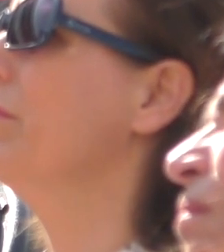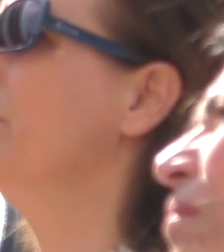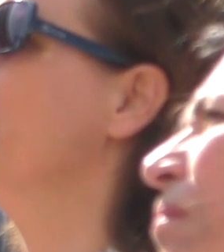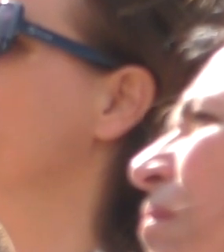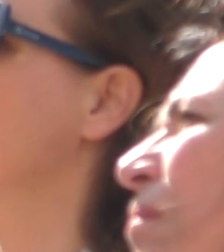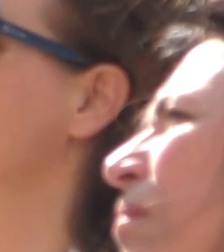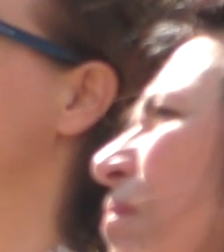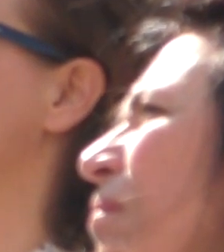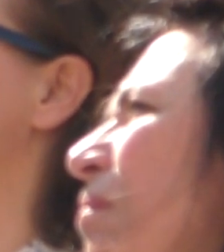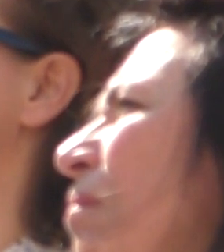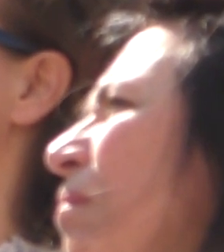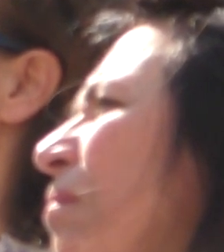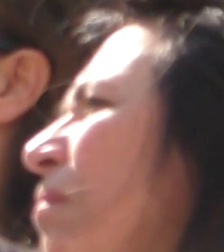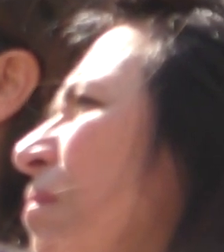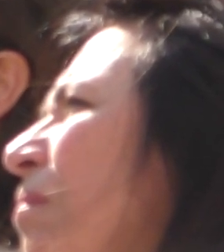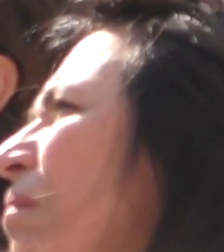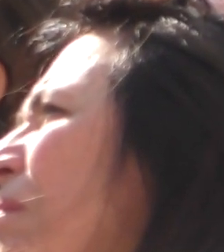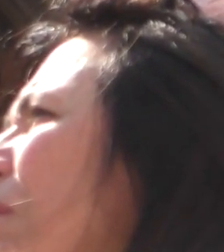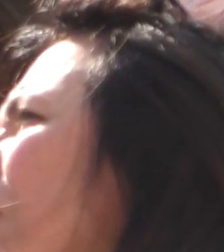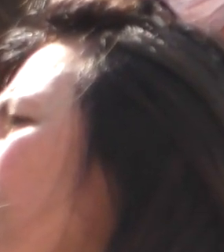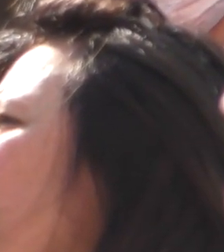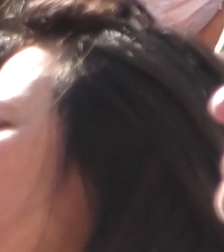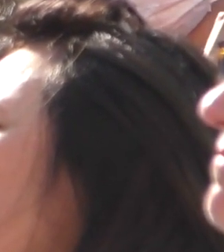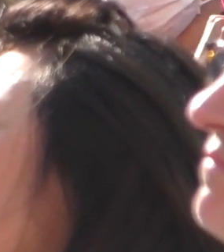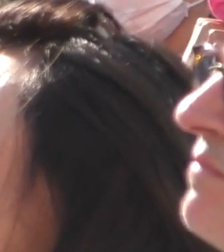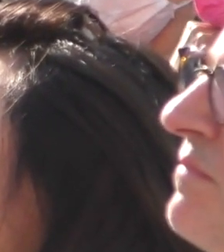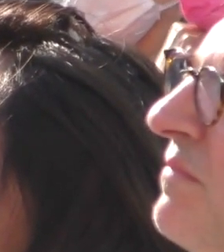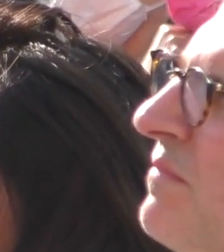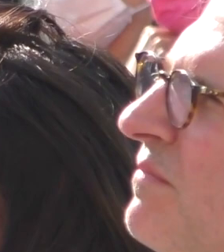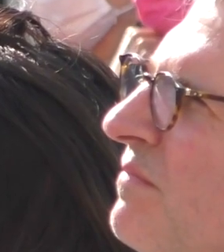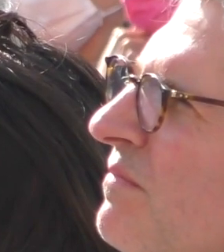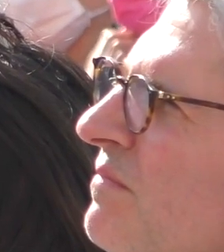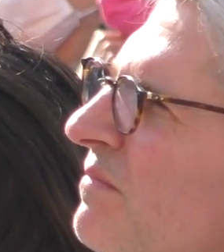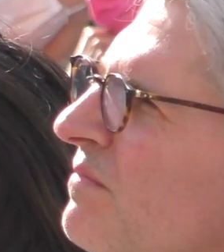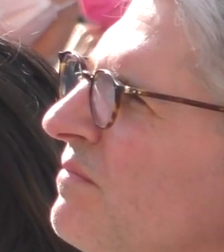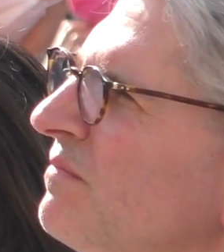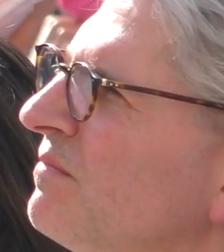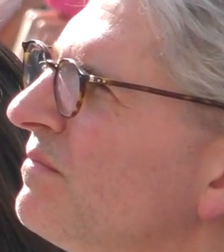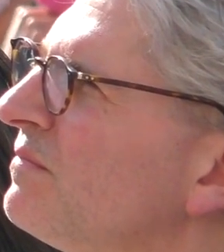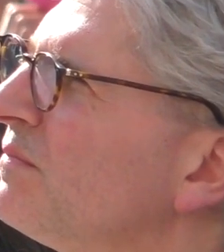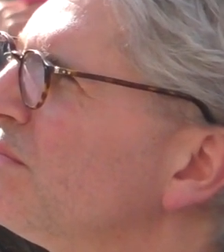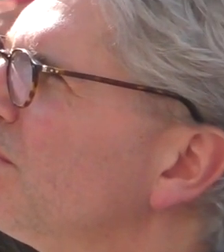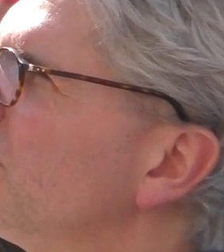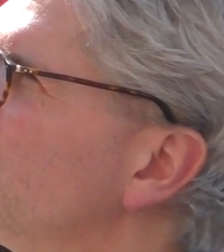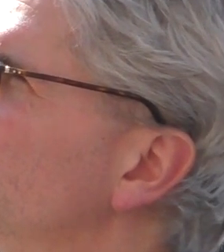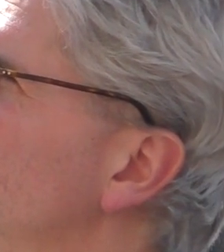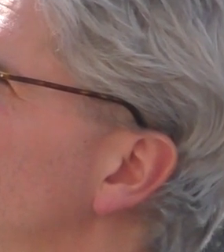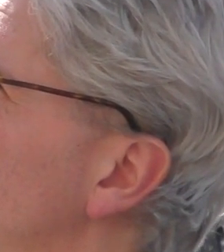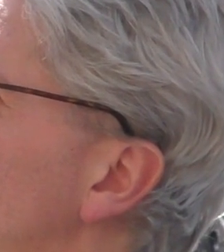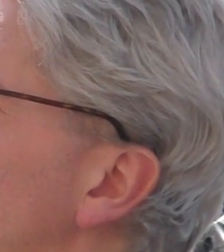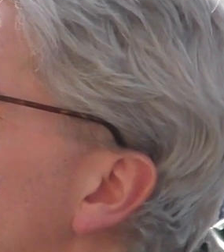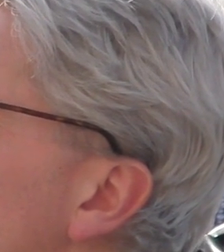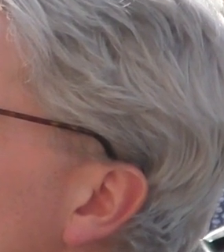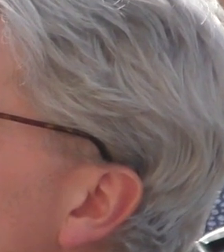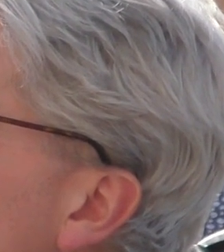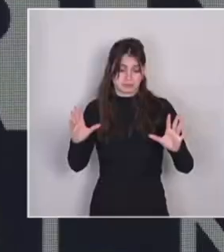les sujets essentiels, dans le respect des différences, ce qui constitue l'essence même de